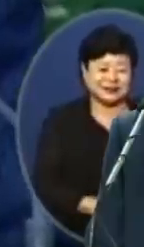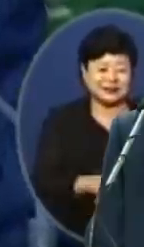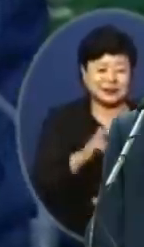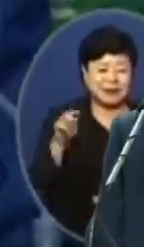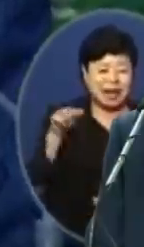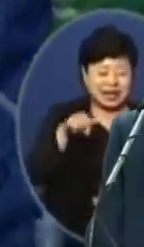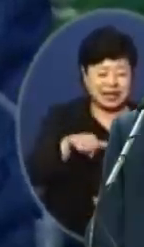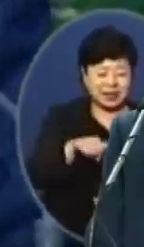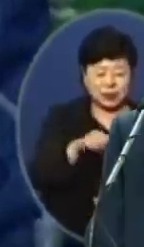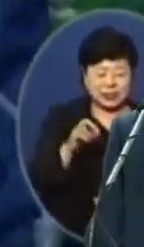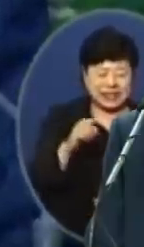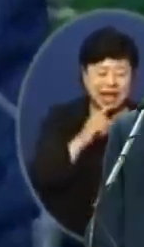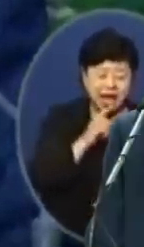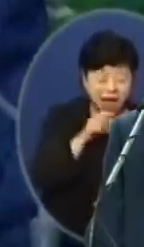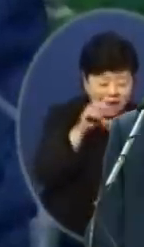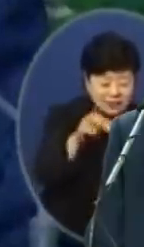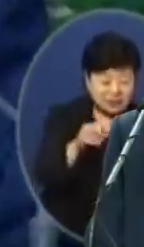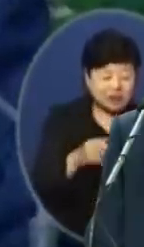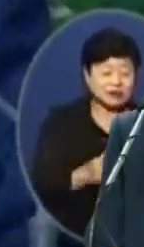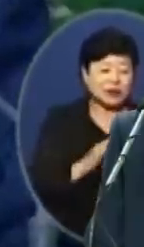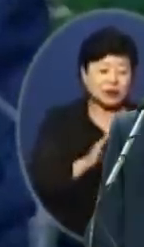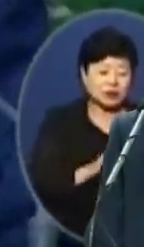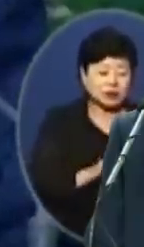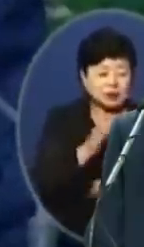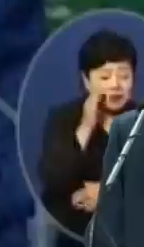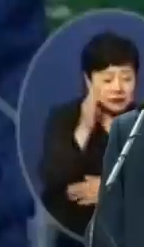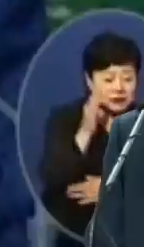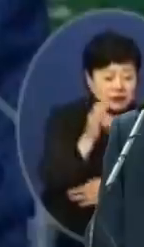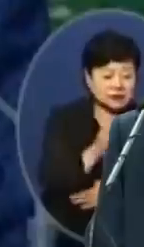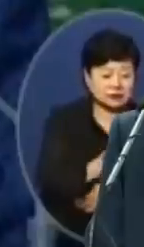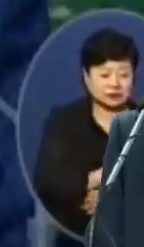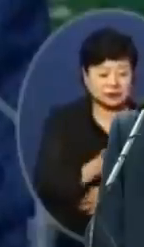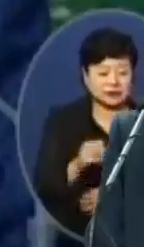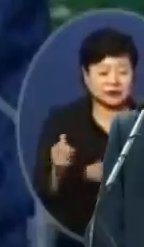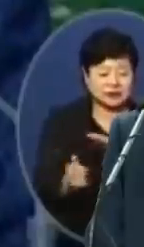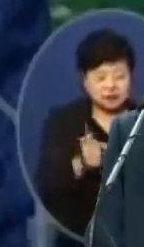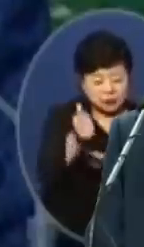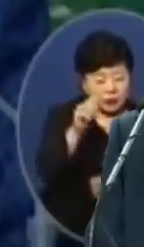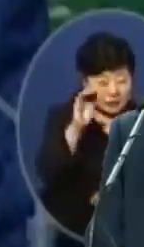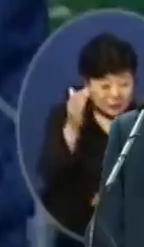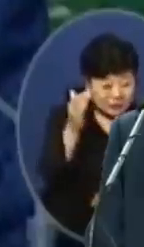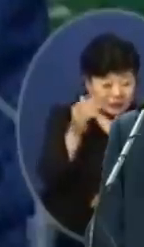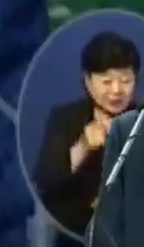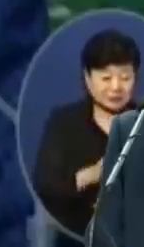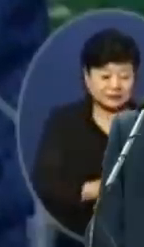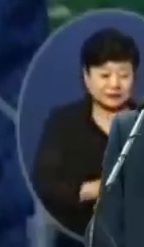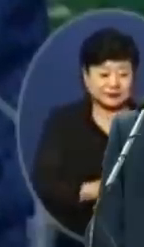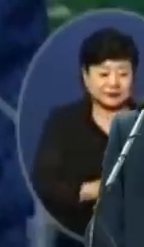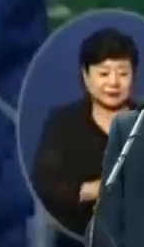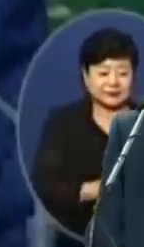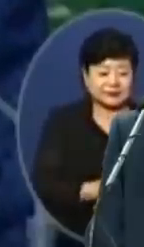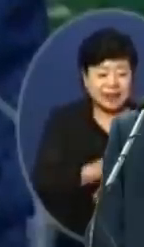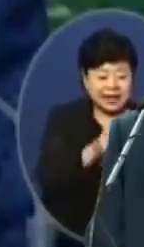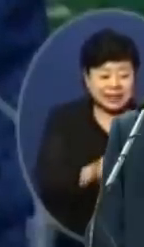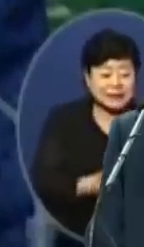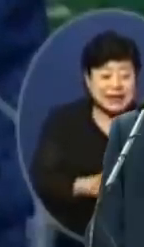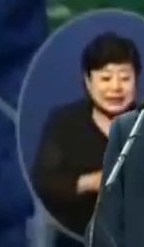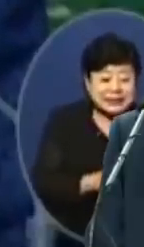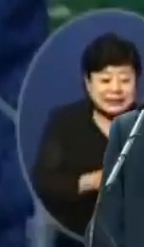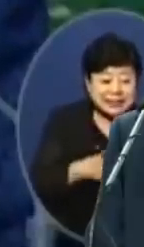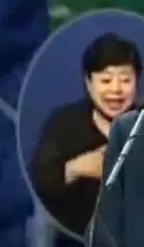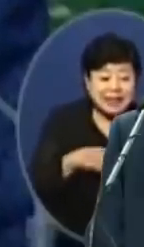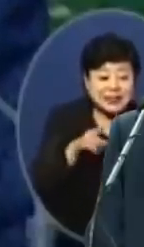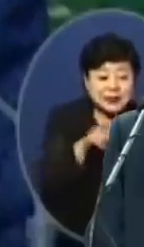마케도니아로 건너가서 복음을 전해서 큰 성과를 거두게 된 것입니다. 여러분께서도 하나님의 뜻을